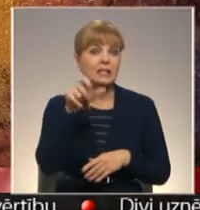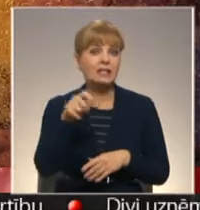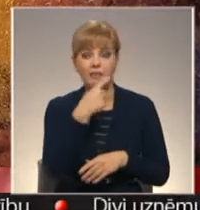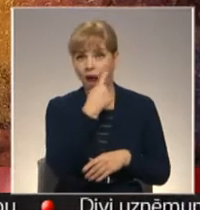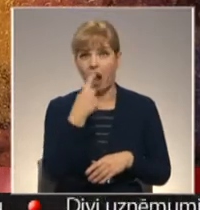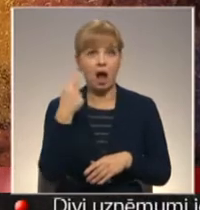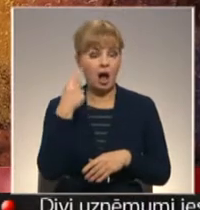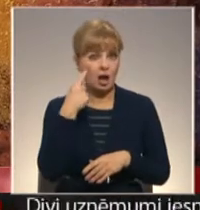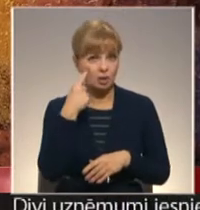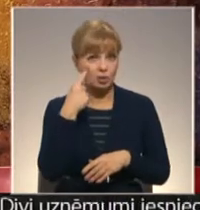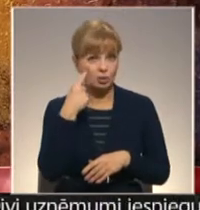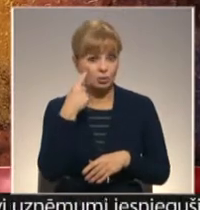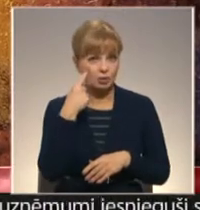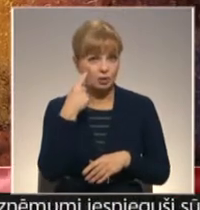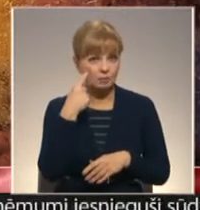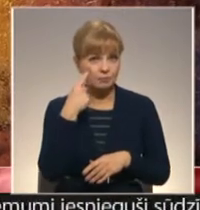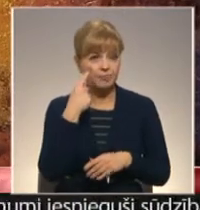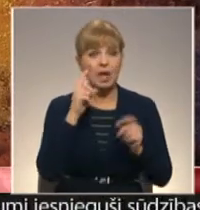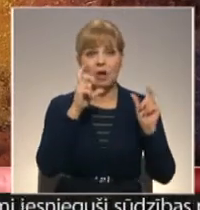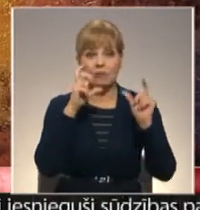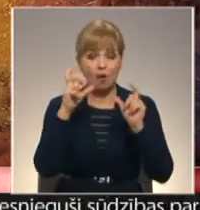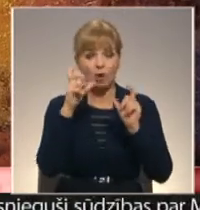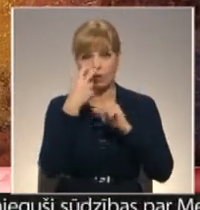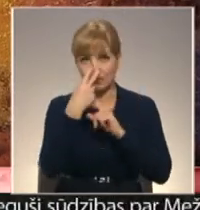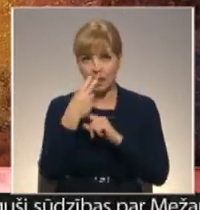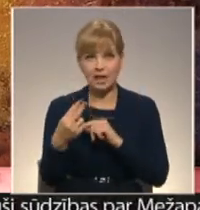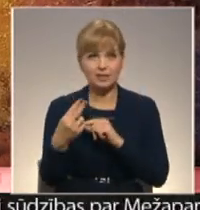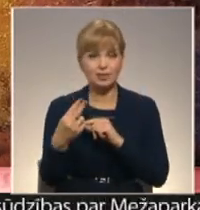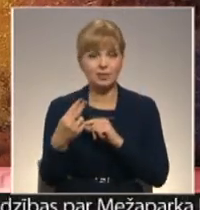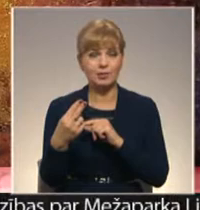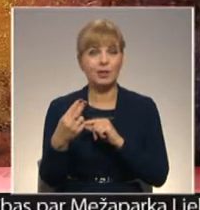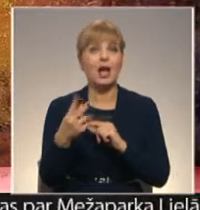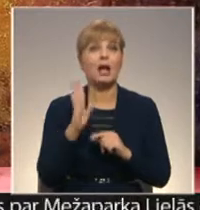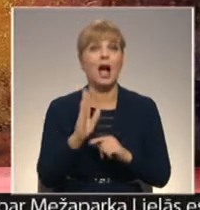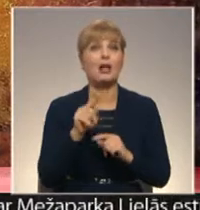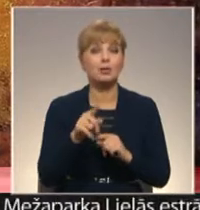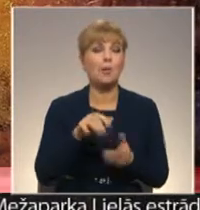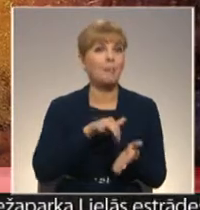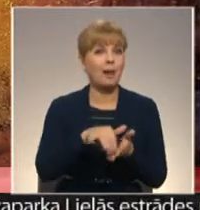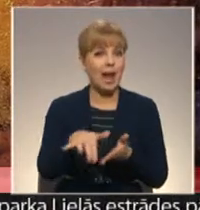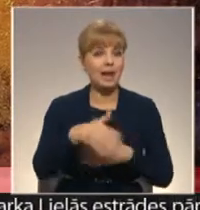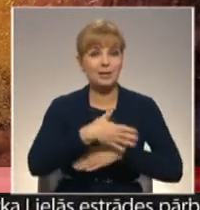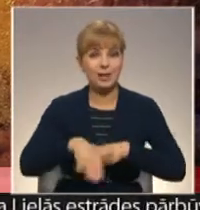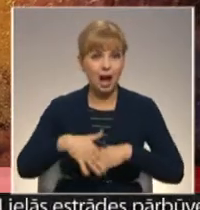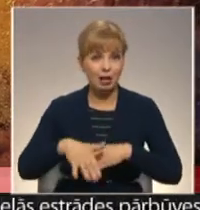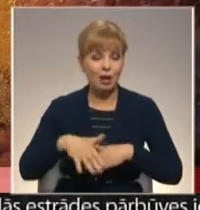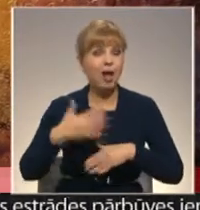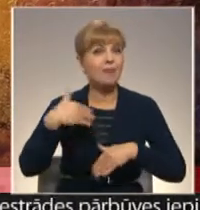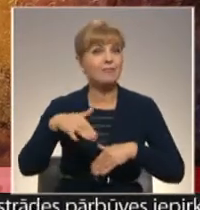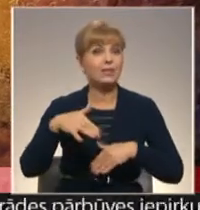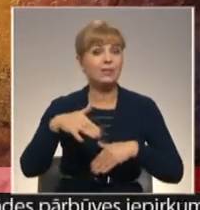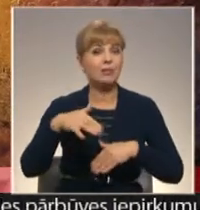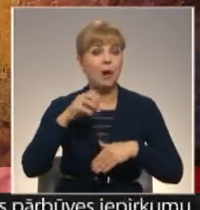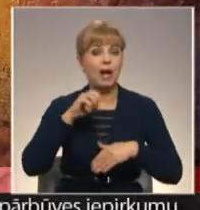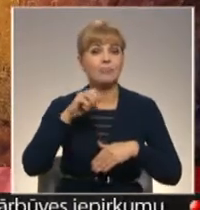acis neredz, bet fotoaparāta acis redz. Ja, jo, kad tu eji pa ielu, te ir video instalācija, kad tu eji, piemēram, nevis